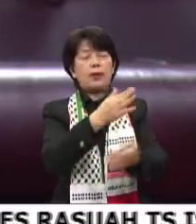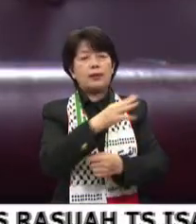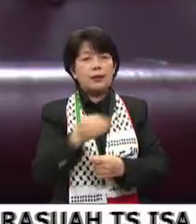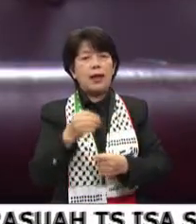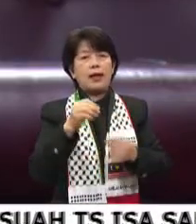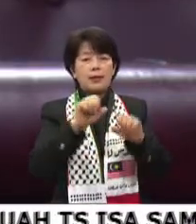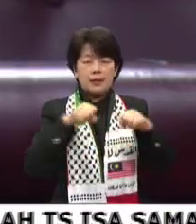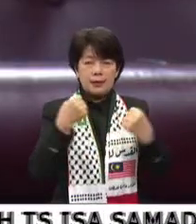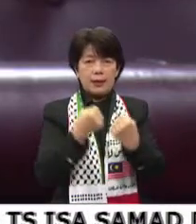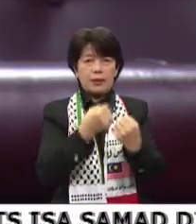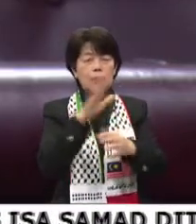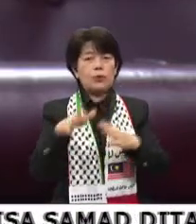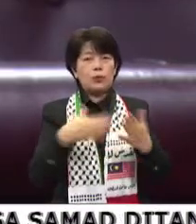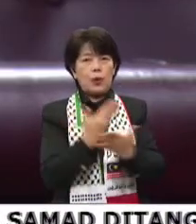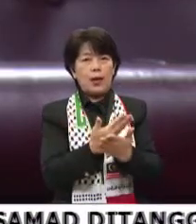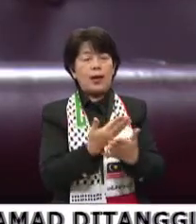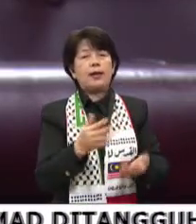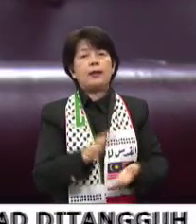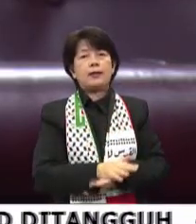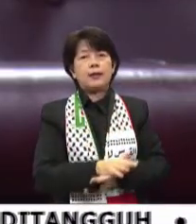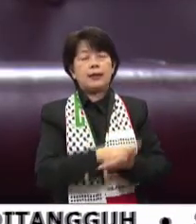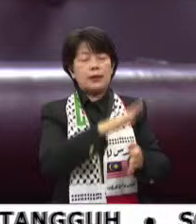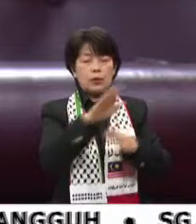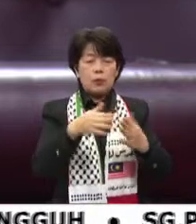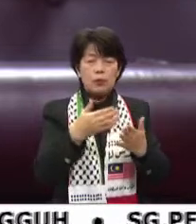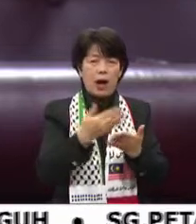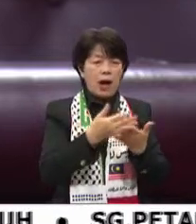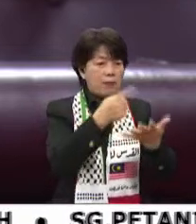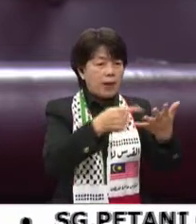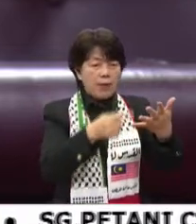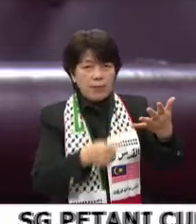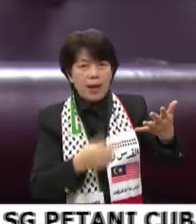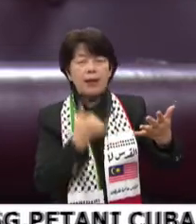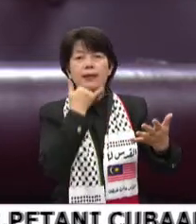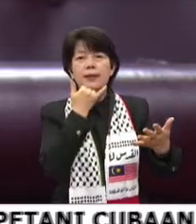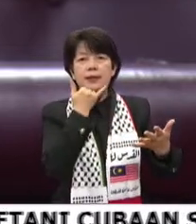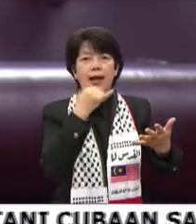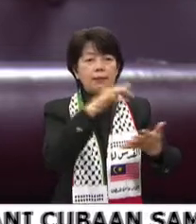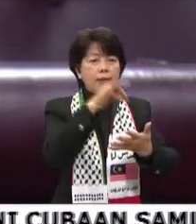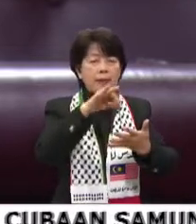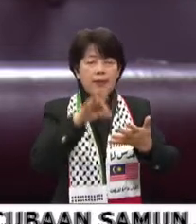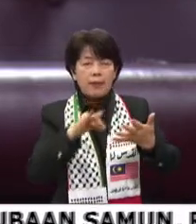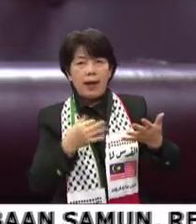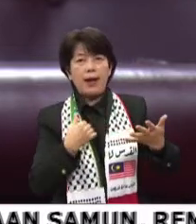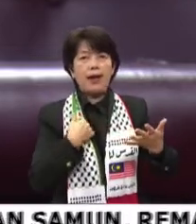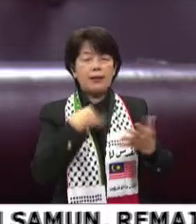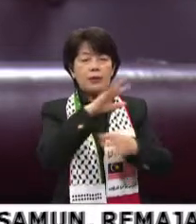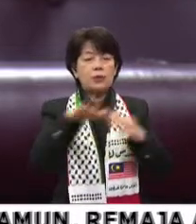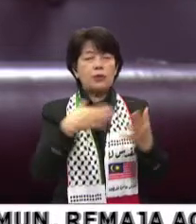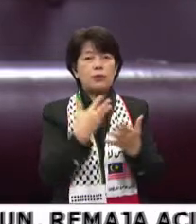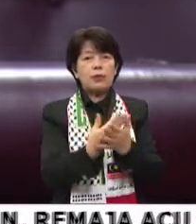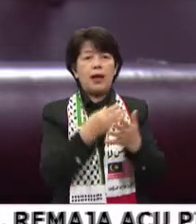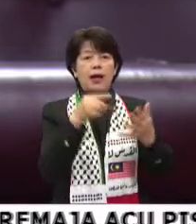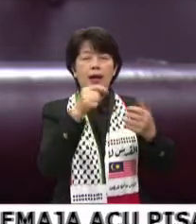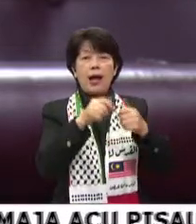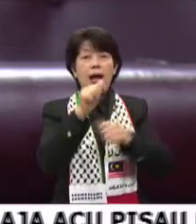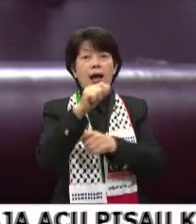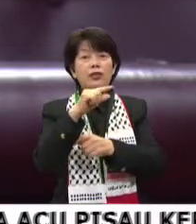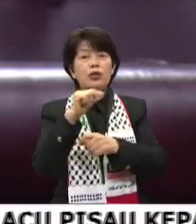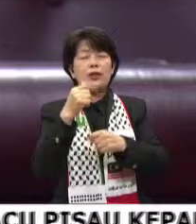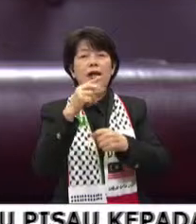kesatuan sekerja telah disabitkan dengan apa-apa kesalahan sebagaimana yang dinyatakan dalam jadual baharu